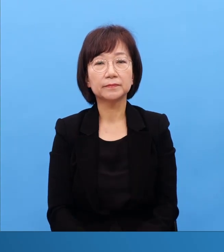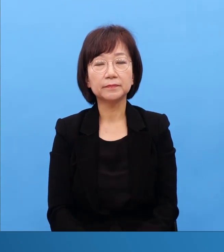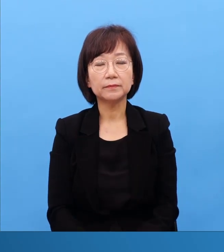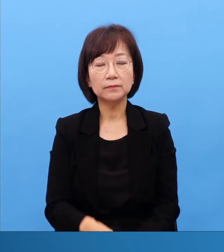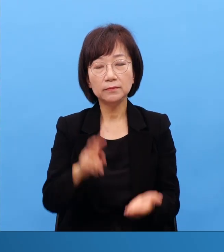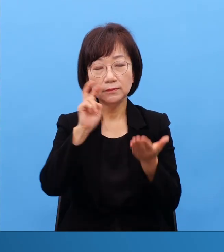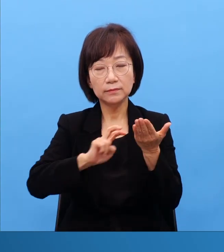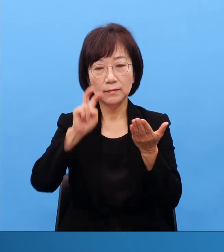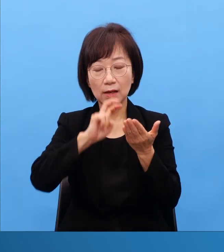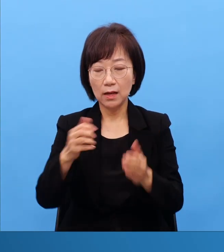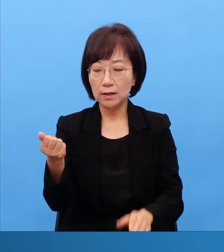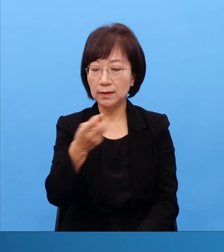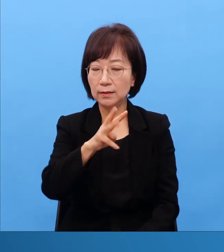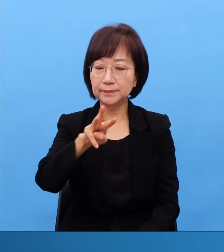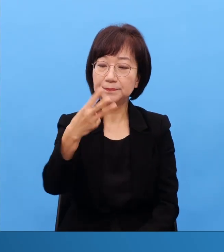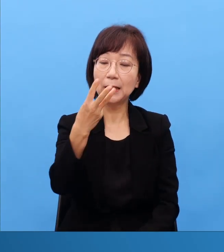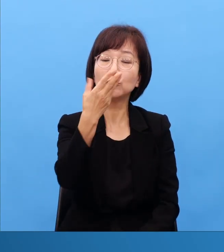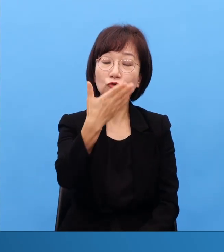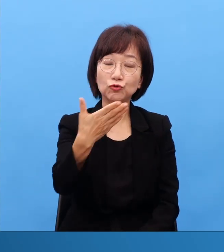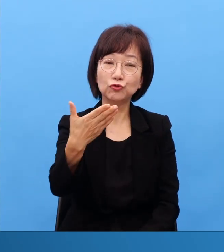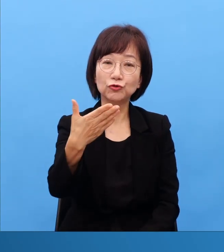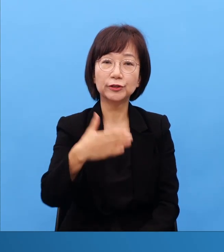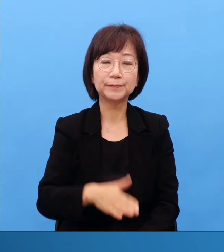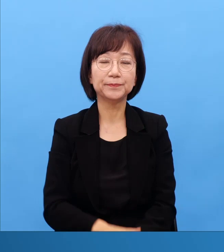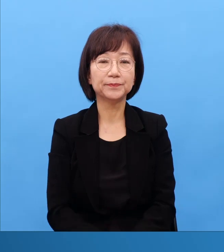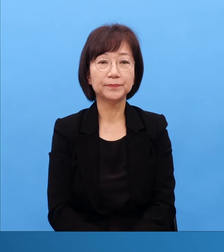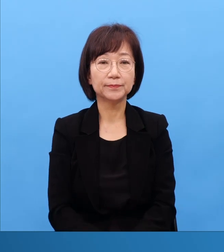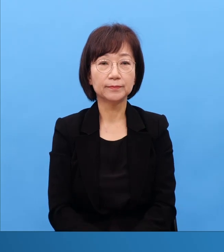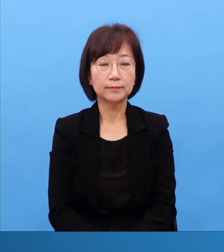309장을 찬송드립니다. Hymn 309.